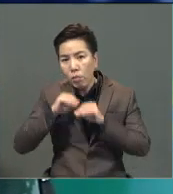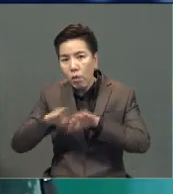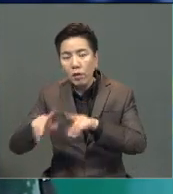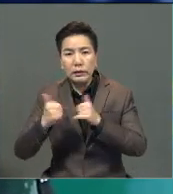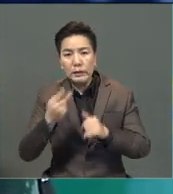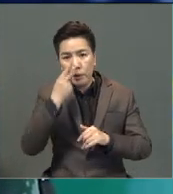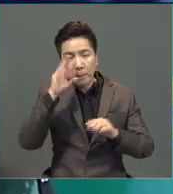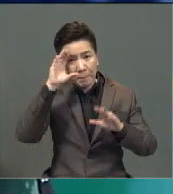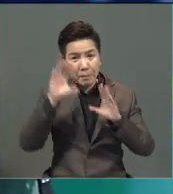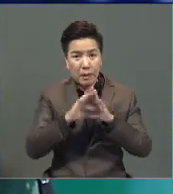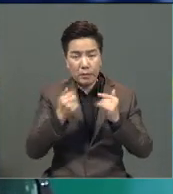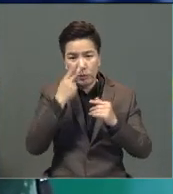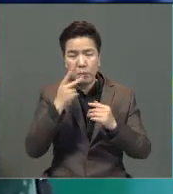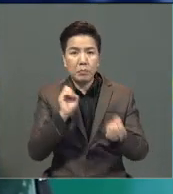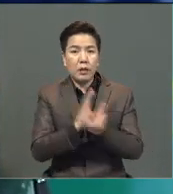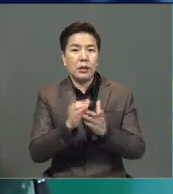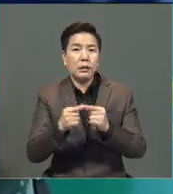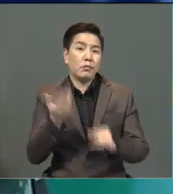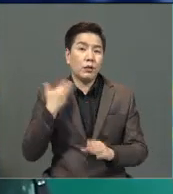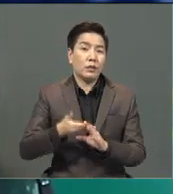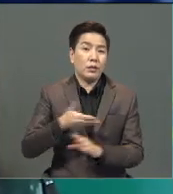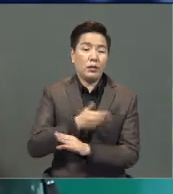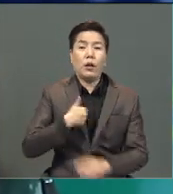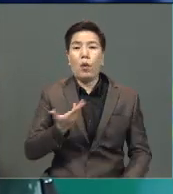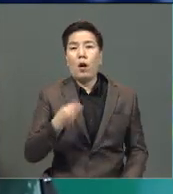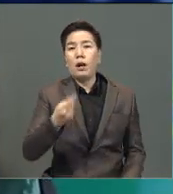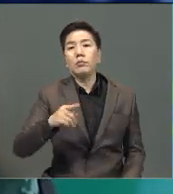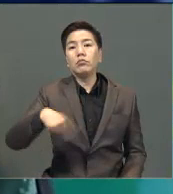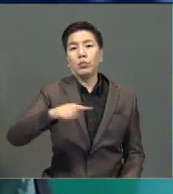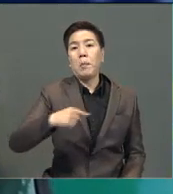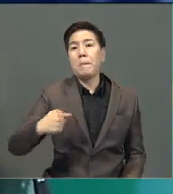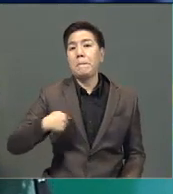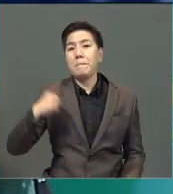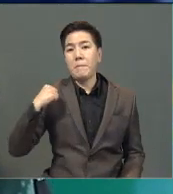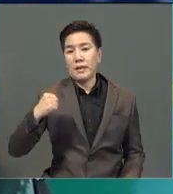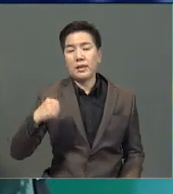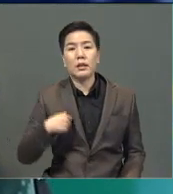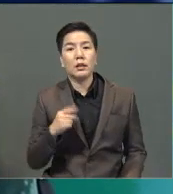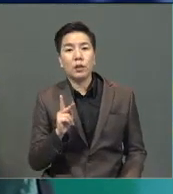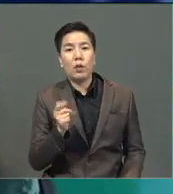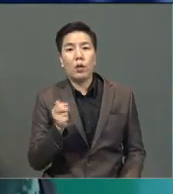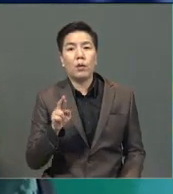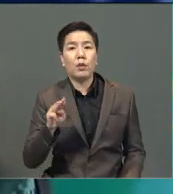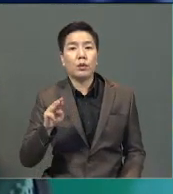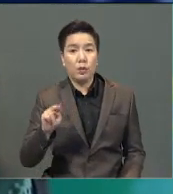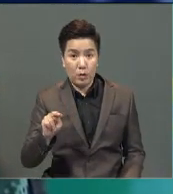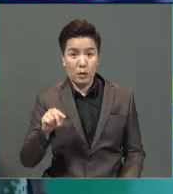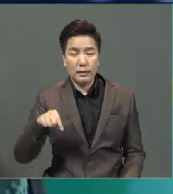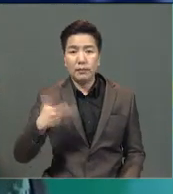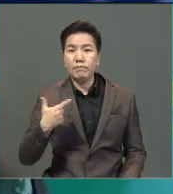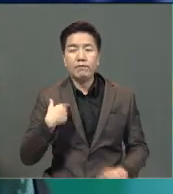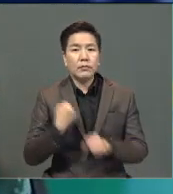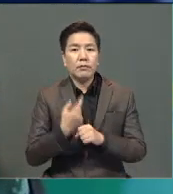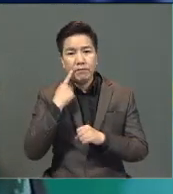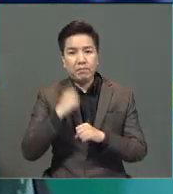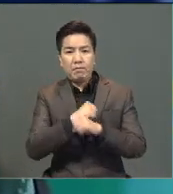ากฏให้เห็นในวงกว้างในห้วงที่ผ่านมานะครับจึงขอให้มั่นใจได้ว่ากองอำนวยการรักษาความมั่นคงภายในภาค4ส่วนหน้าจะไม่มีการ